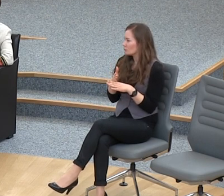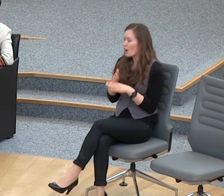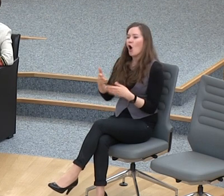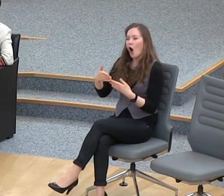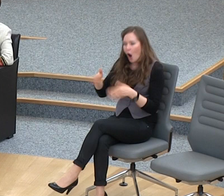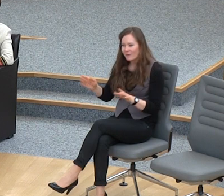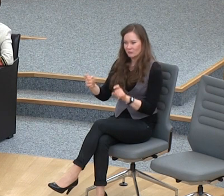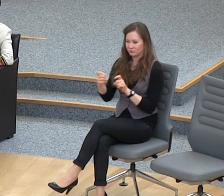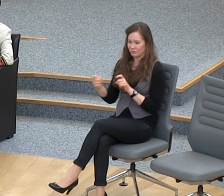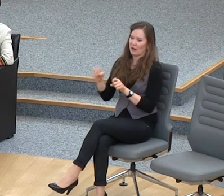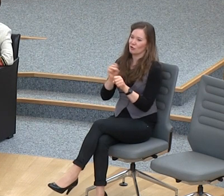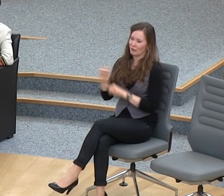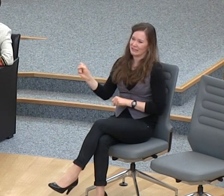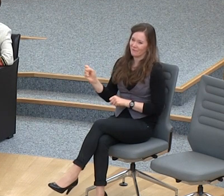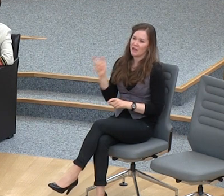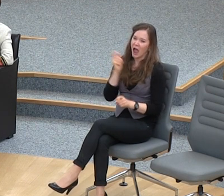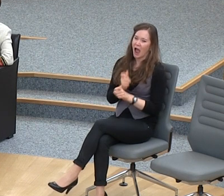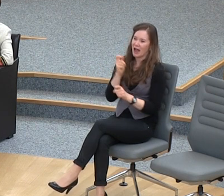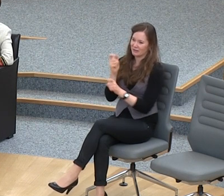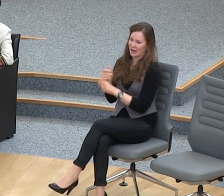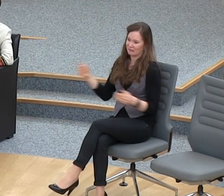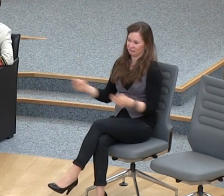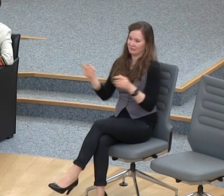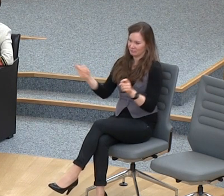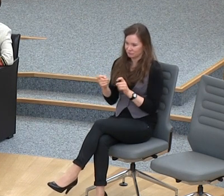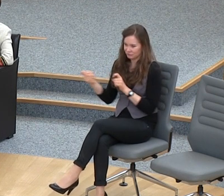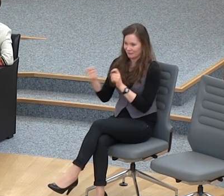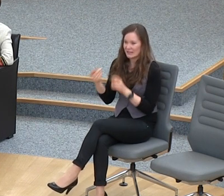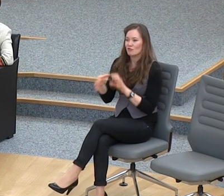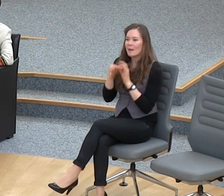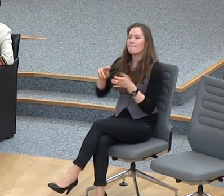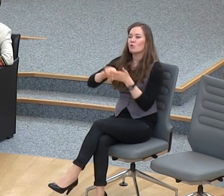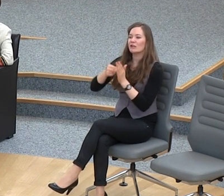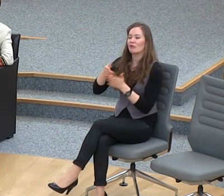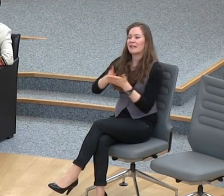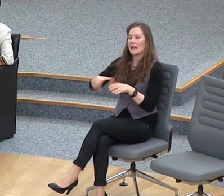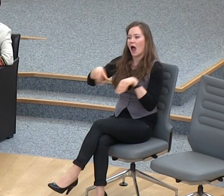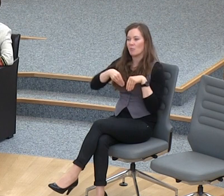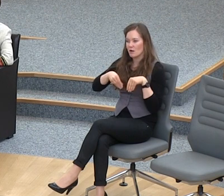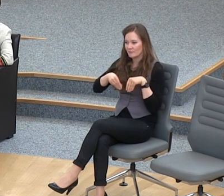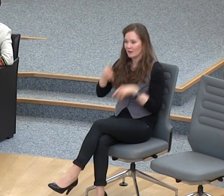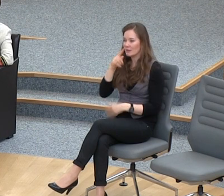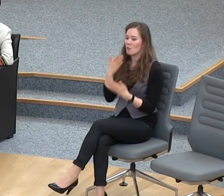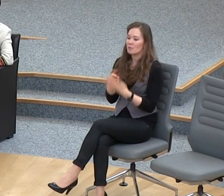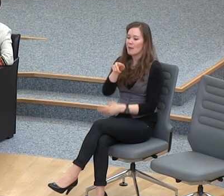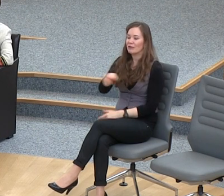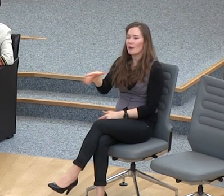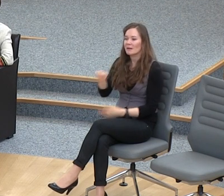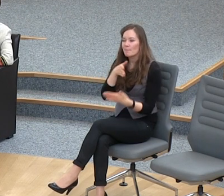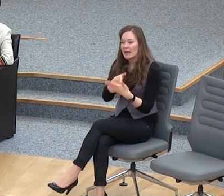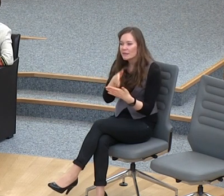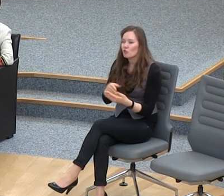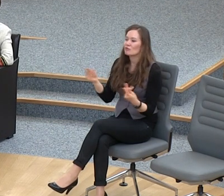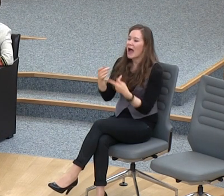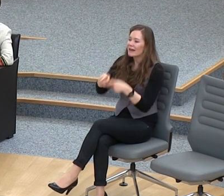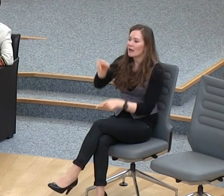offen, aber kontrovers, in dem Bereich der politischen Teilhabe. Wenn Menschen mit Behinderung oder auch